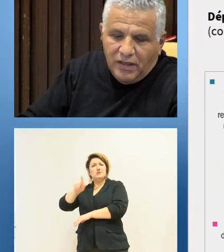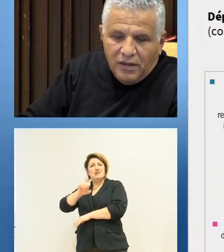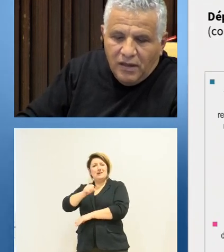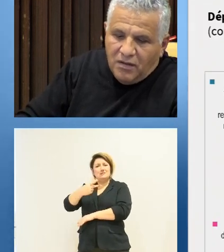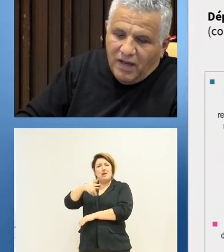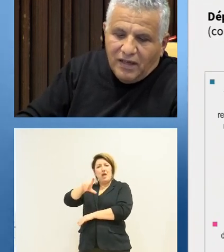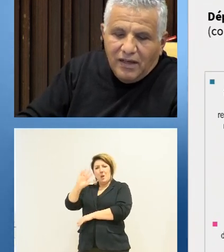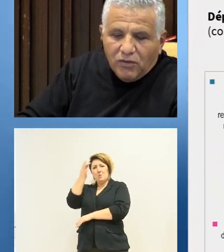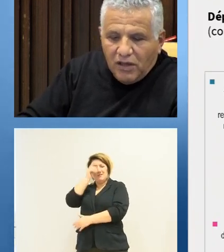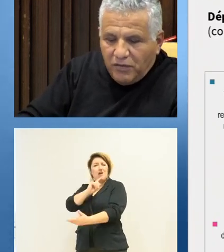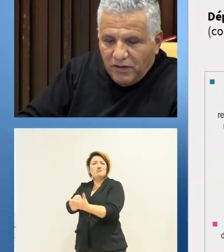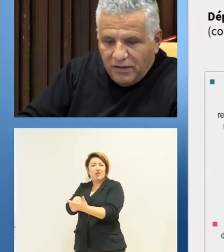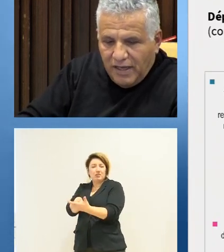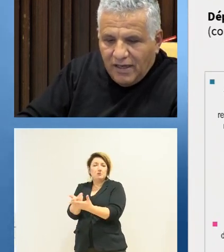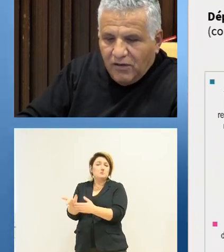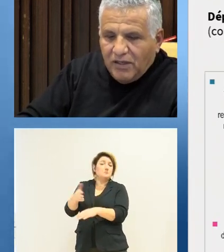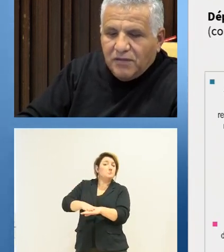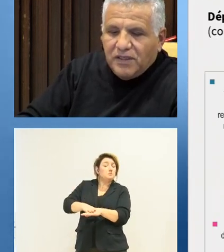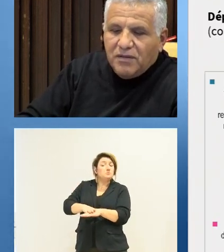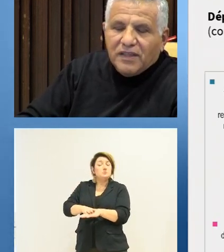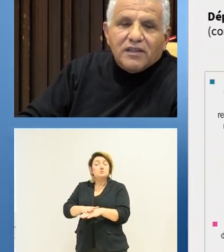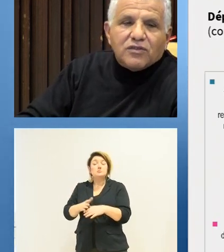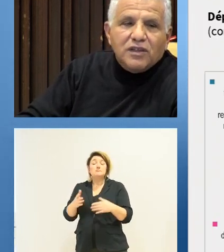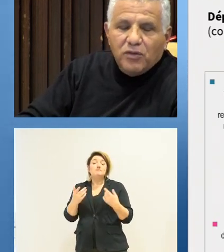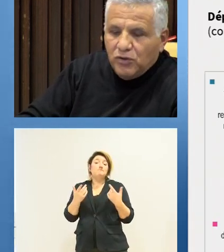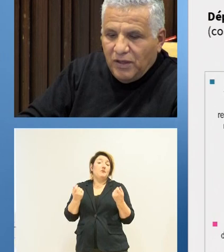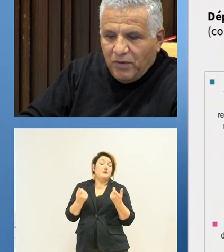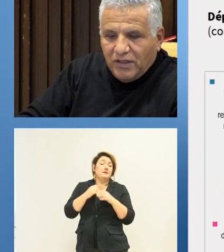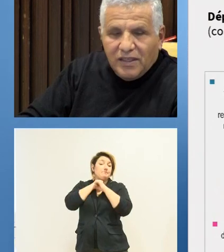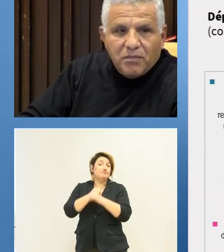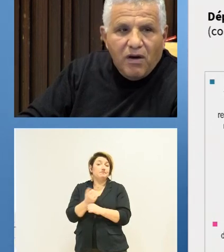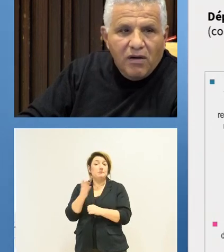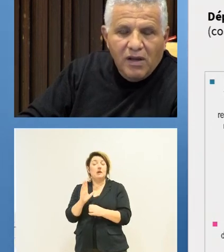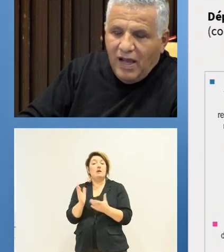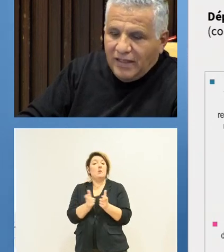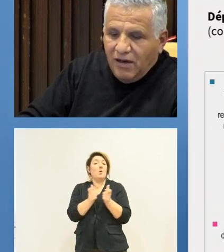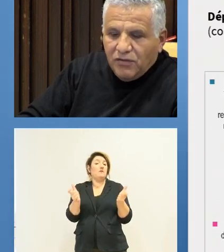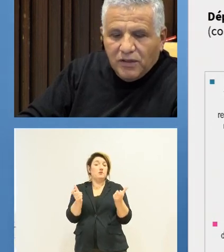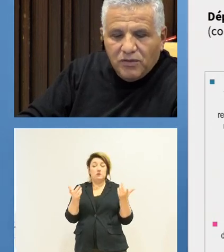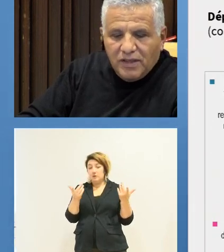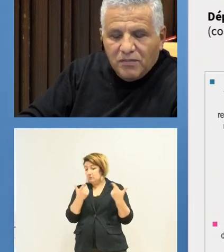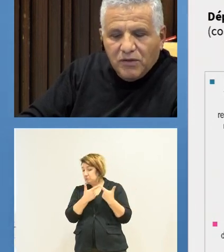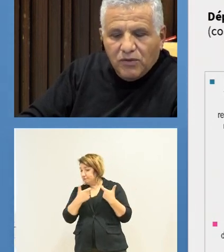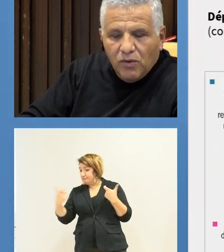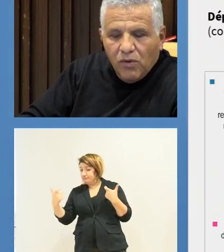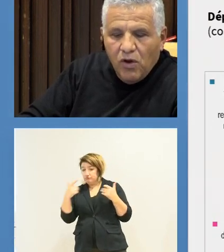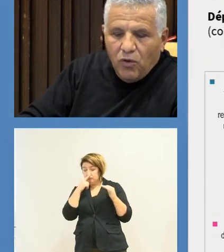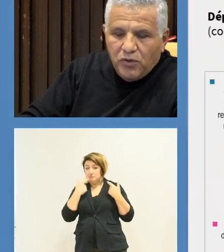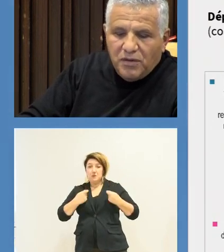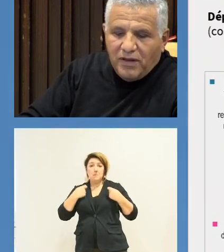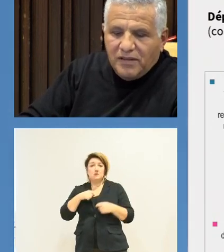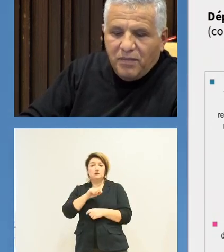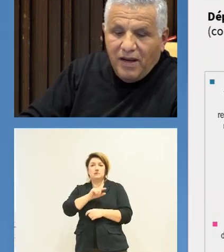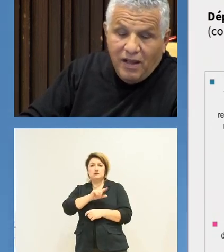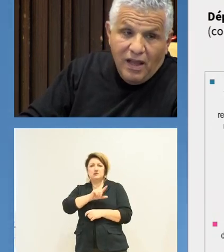osé malgré les contraintes financières la collectivité maintient son niveau de dépenses d'équipement à 45 millions d'euros au